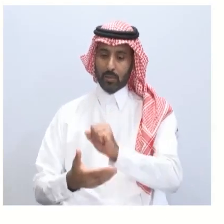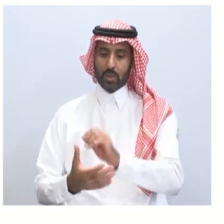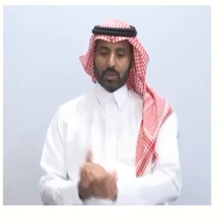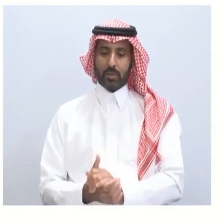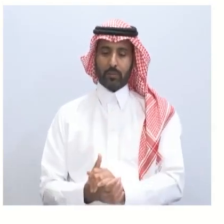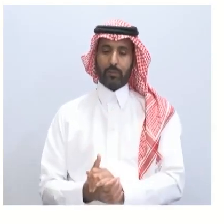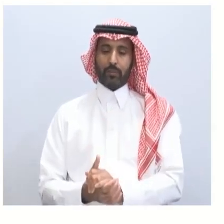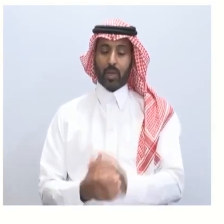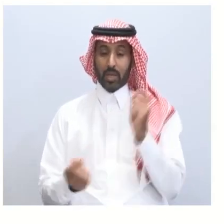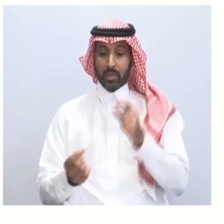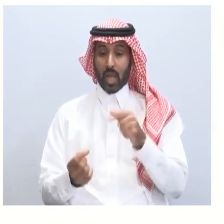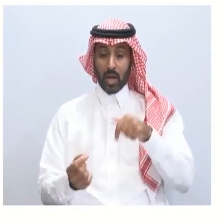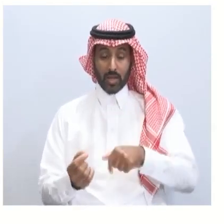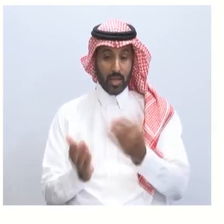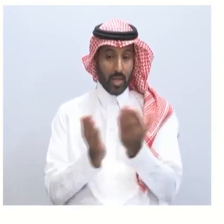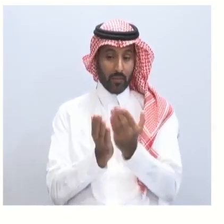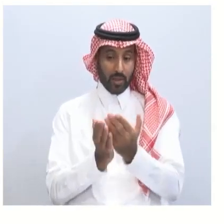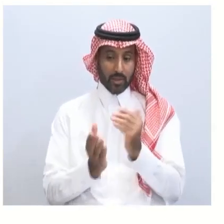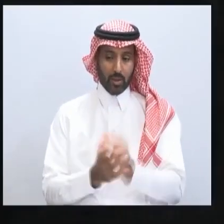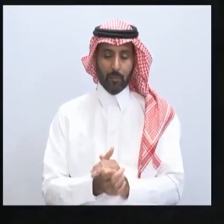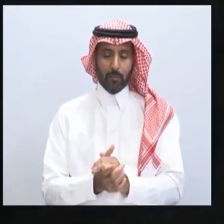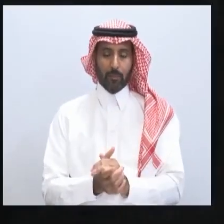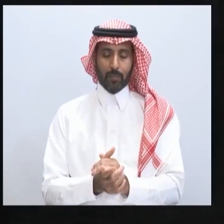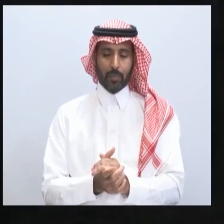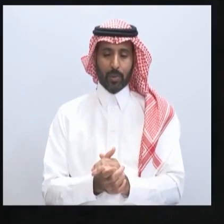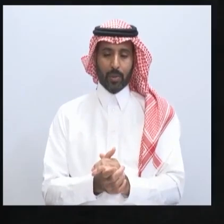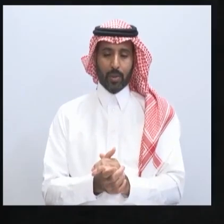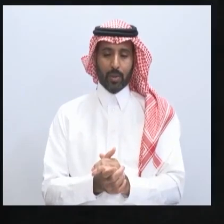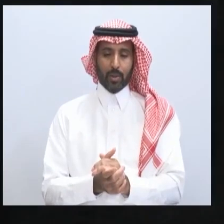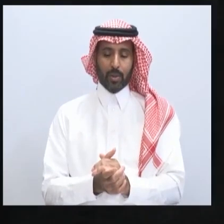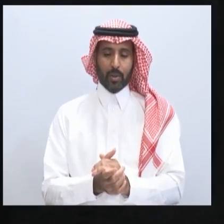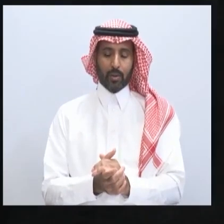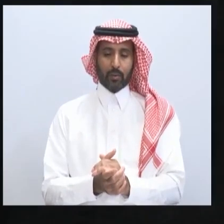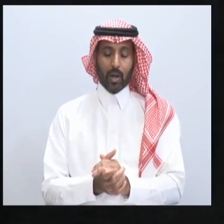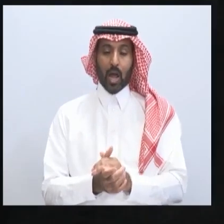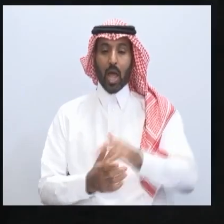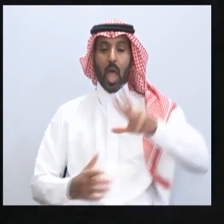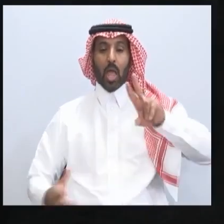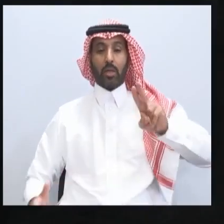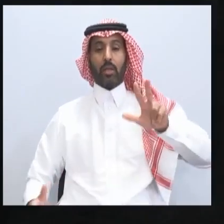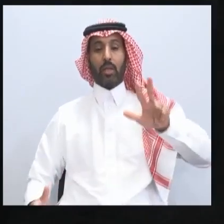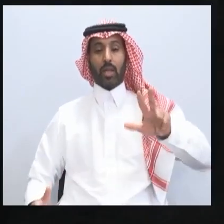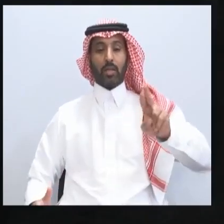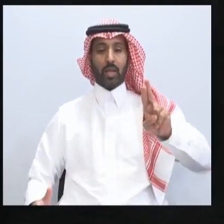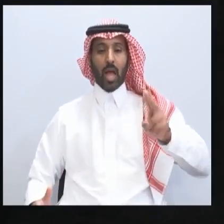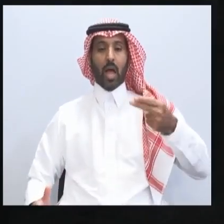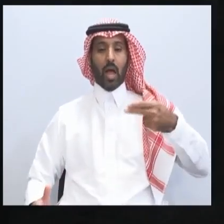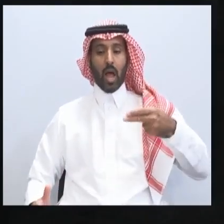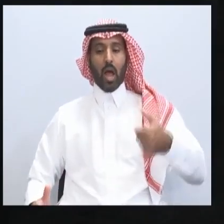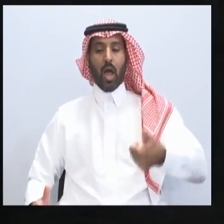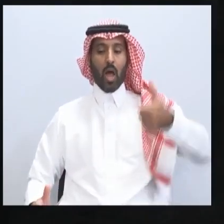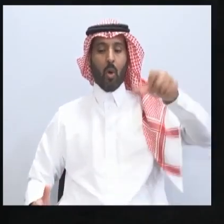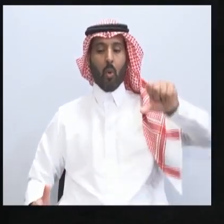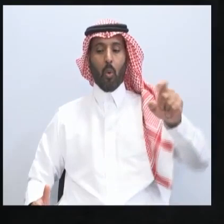المتخصصه نتعرف على درسنا اليوم درسنا لهذا اليوم عن التعاون نتعرف على